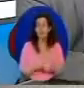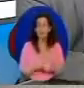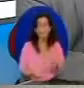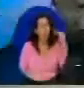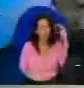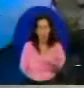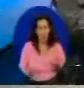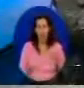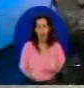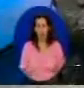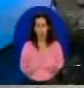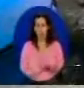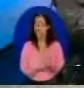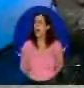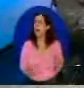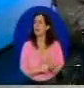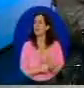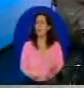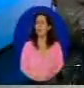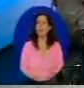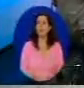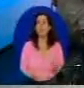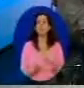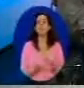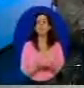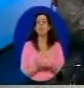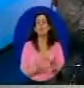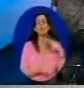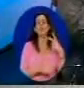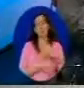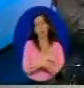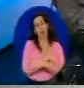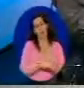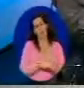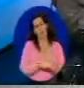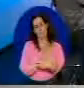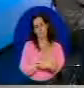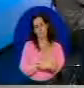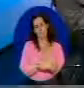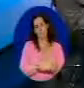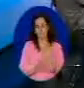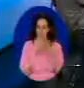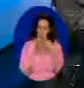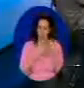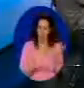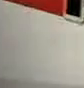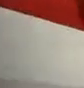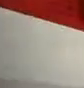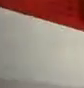החבורה האלה עכשיו. ולחתוך, מה לעשות? כדי שיהיה לעניי עמנו. אמן. עצרנו כאן. תודה